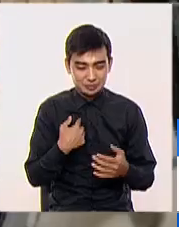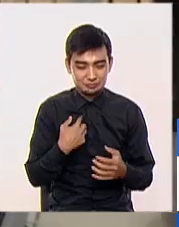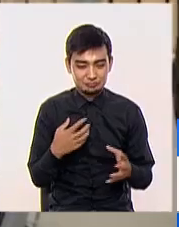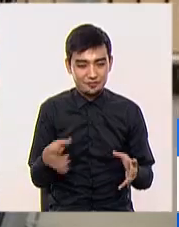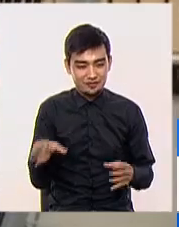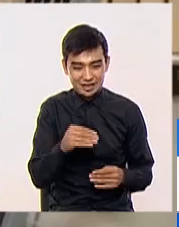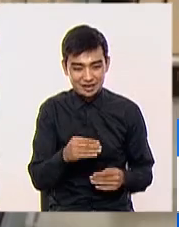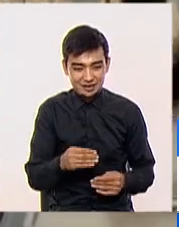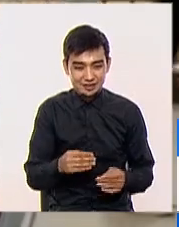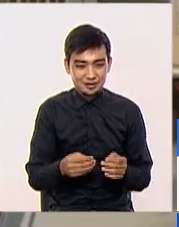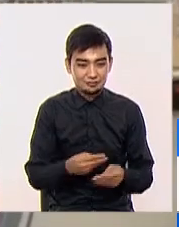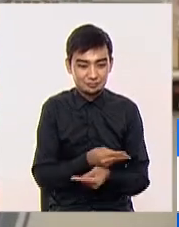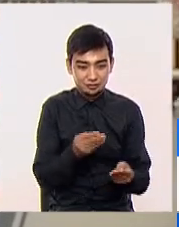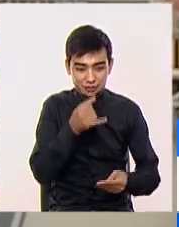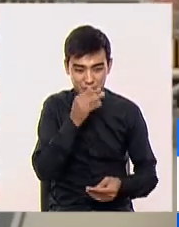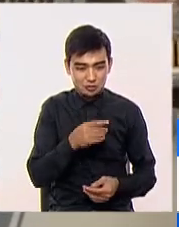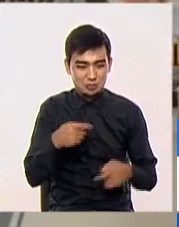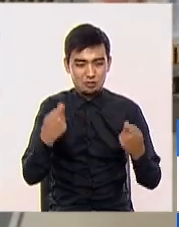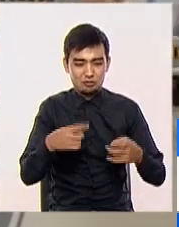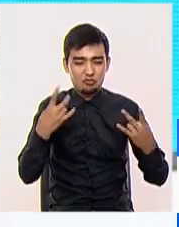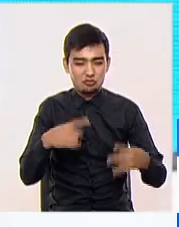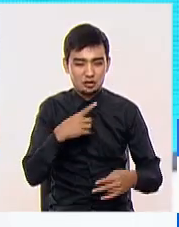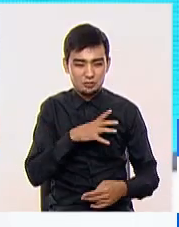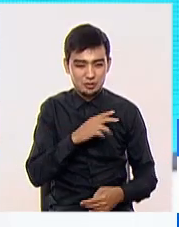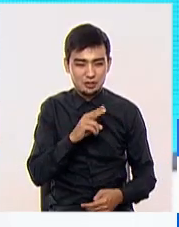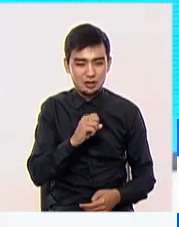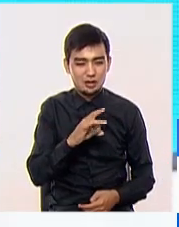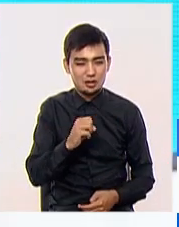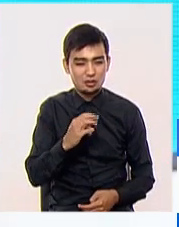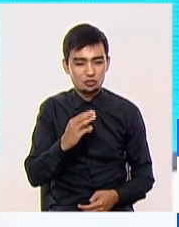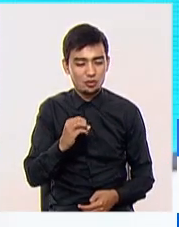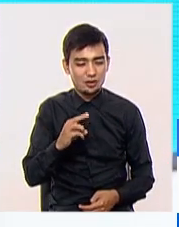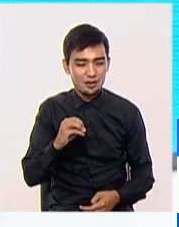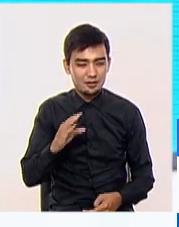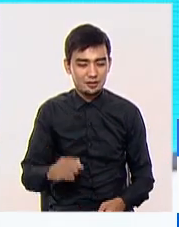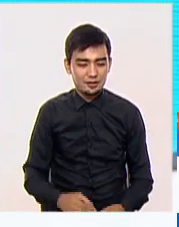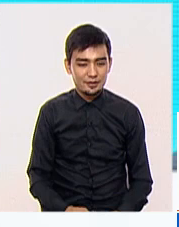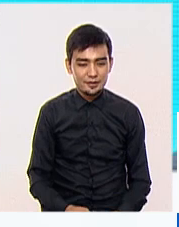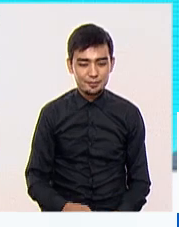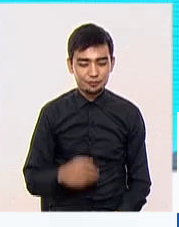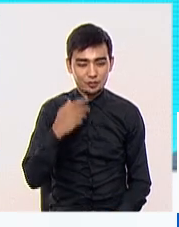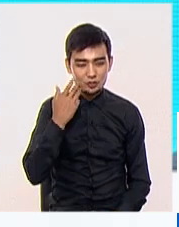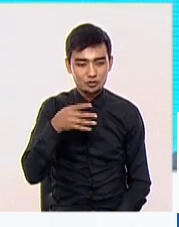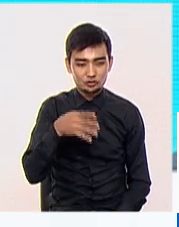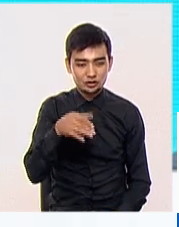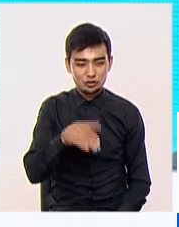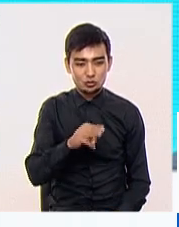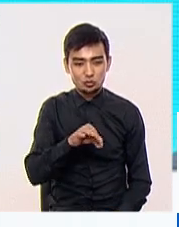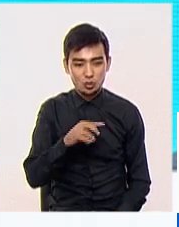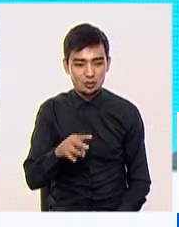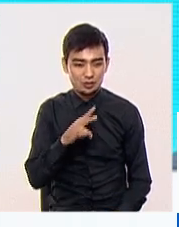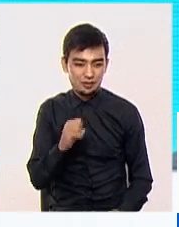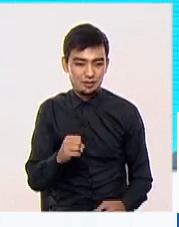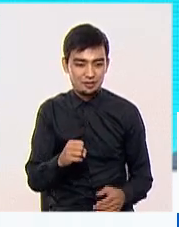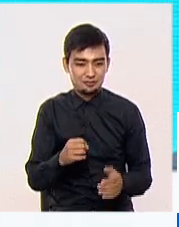обеспечить всех, не нужно и продавать, говорит Карашукеев. Когда 100 тонн сахара при потребности 4000 тонн на область